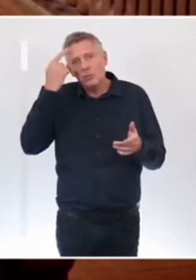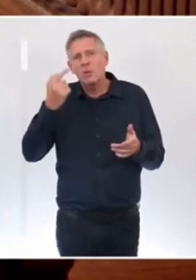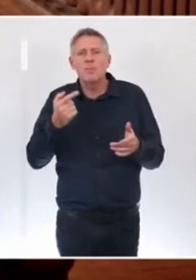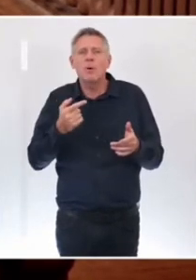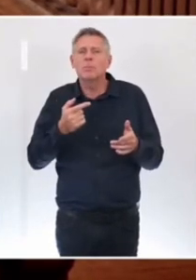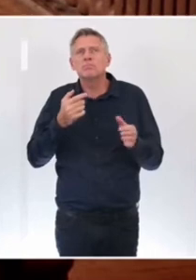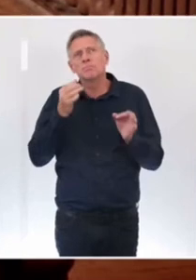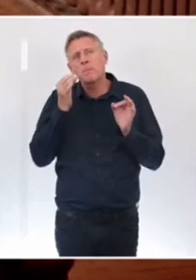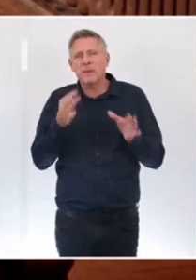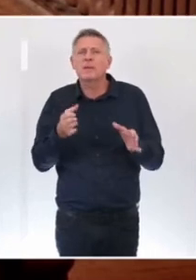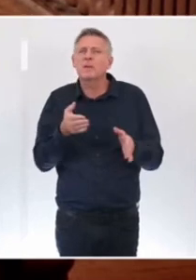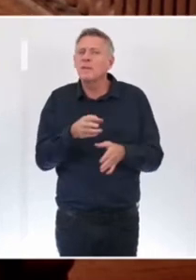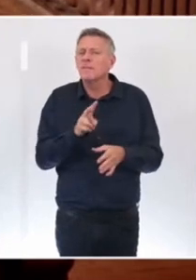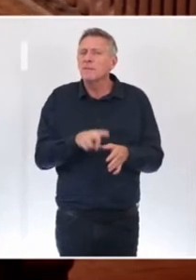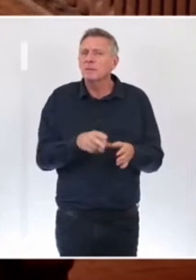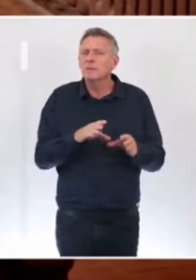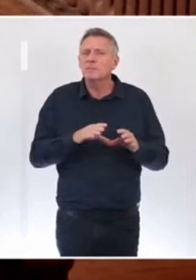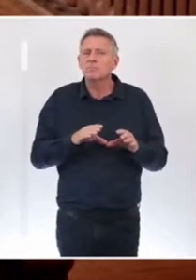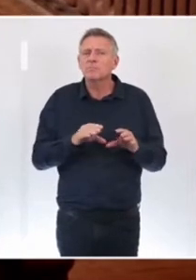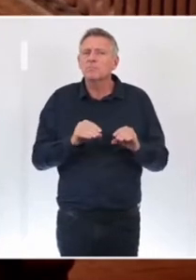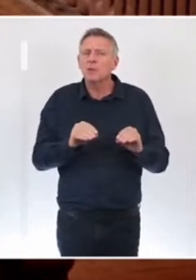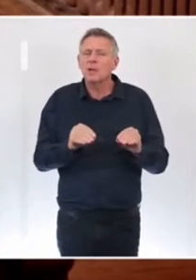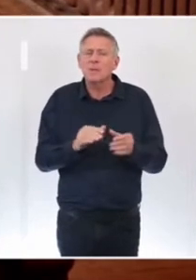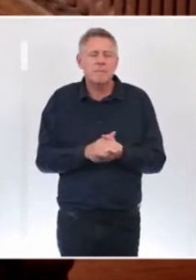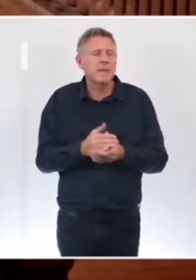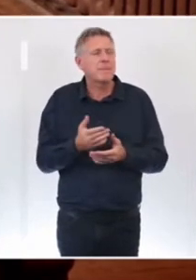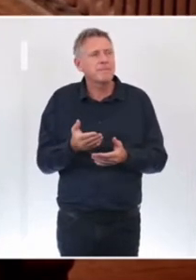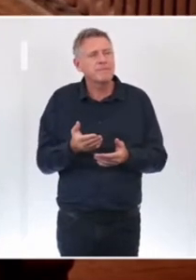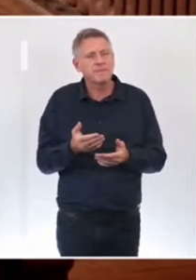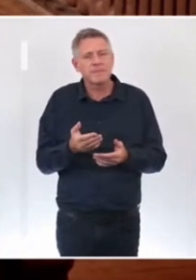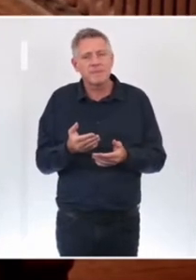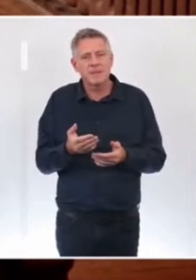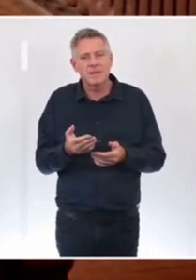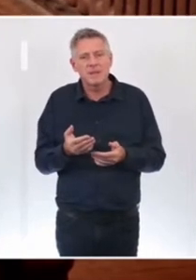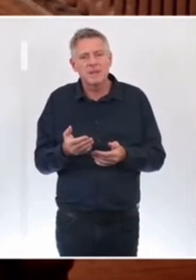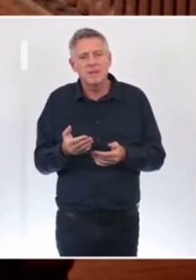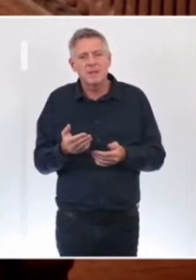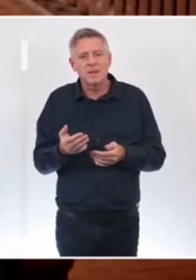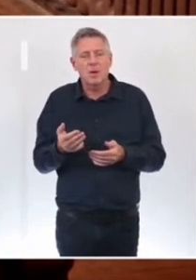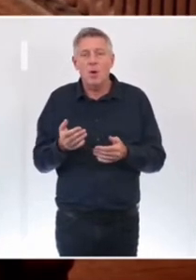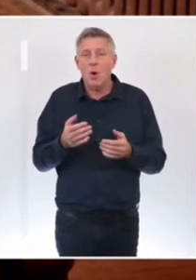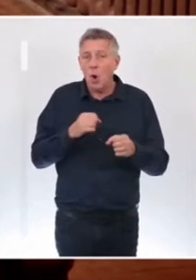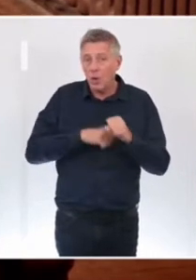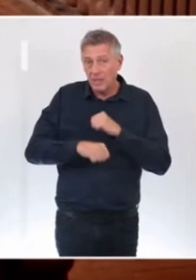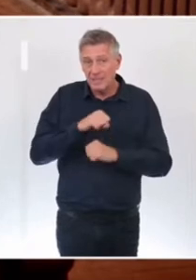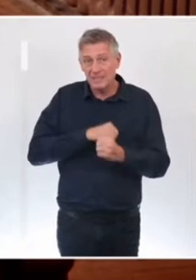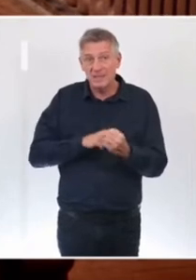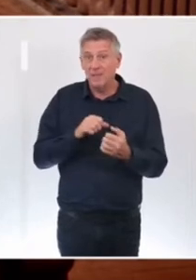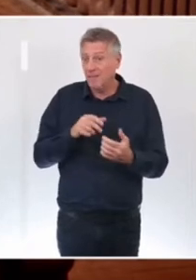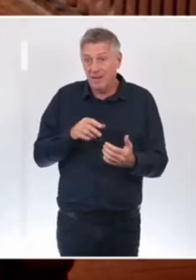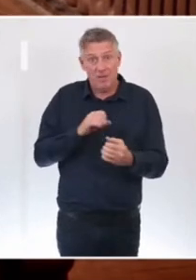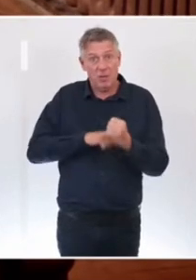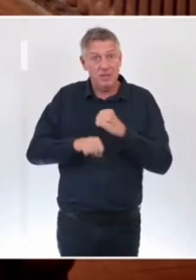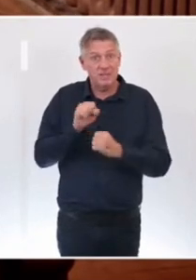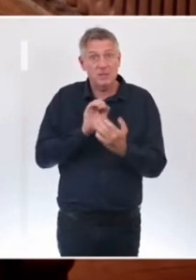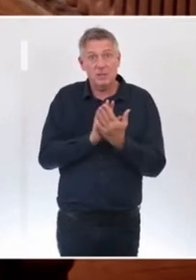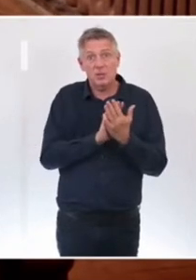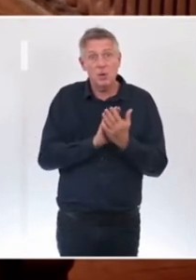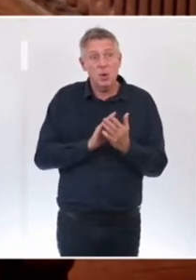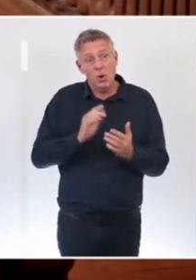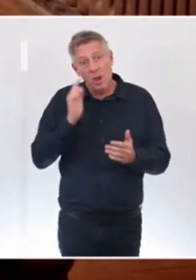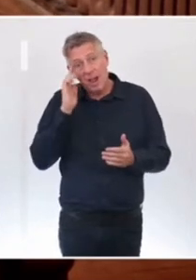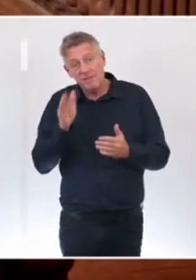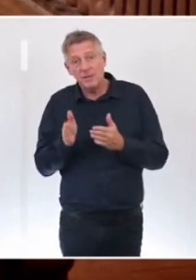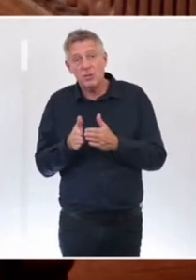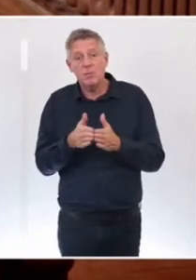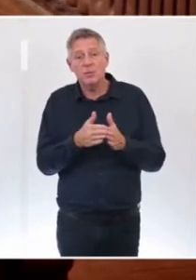faits, vous organisez des rencontres que vous appelez de concertation, mais qu'en